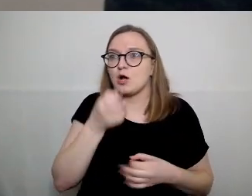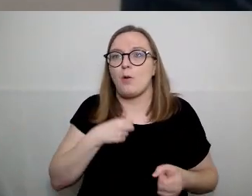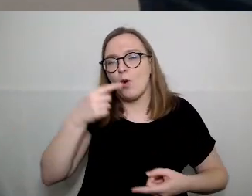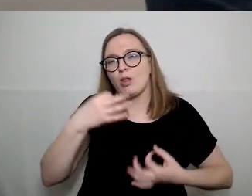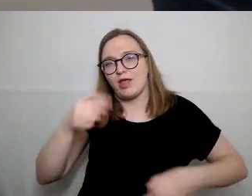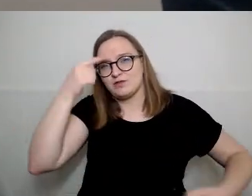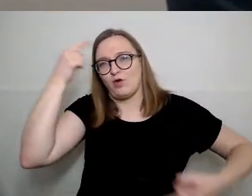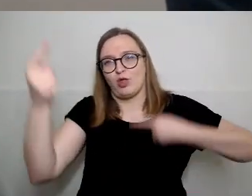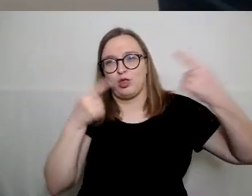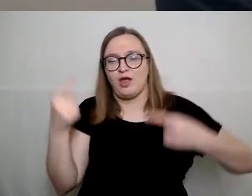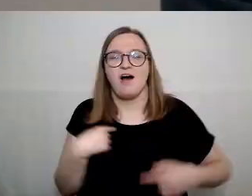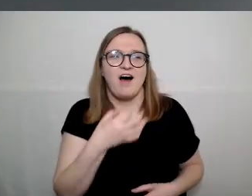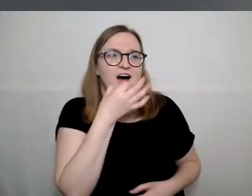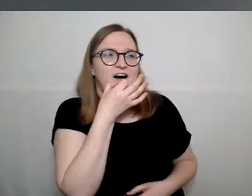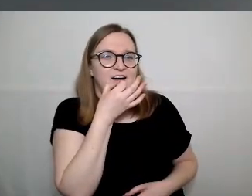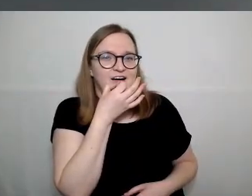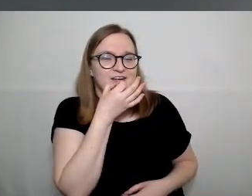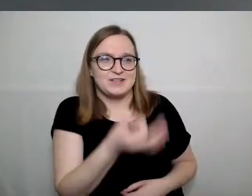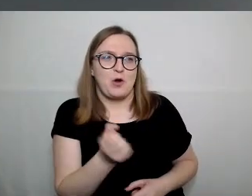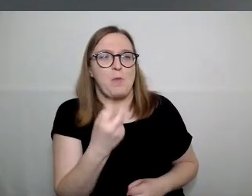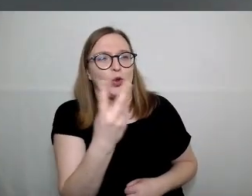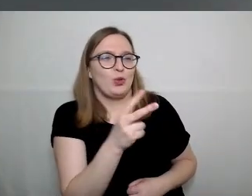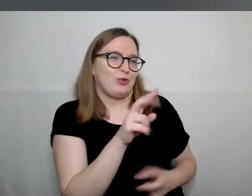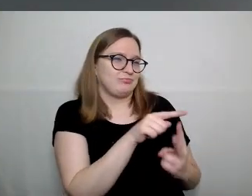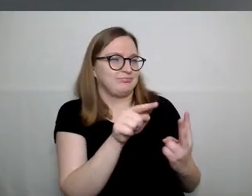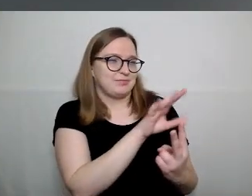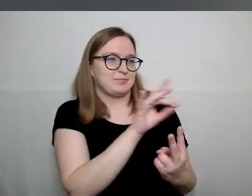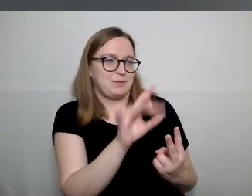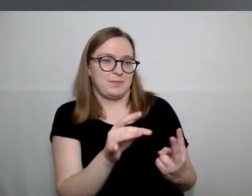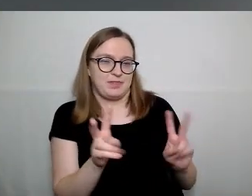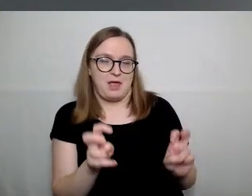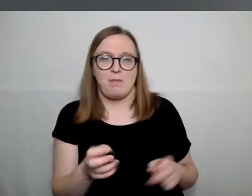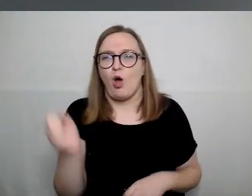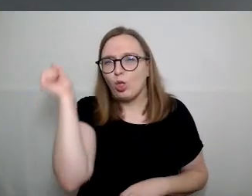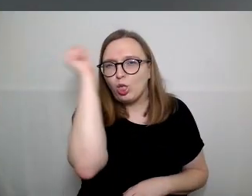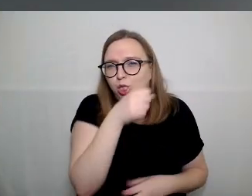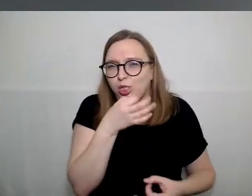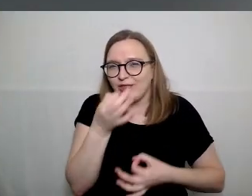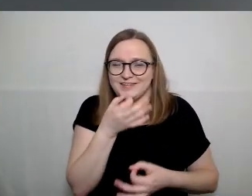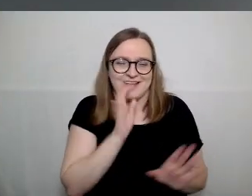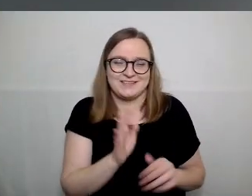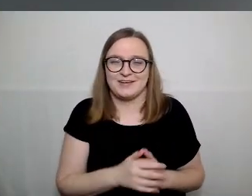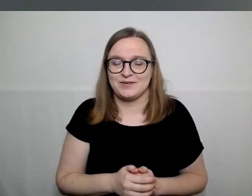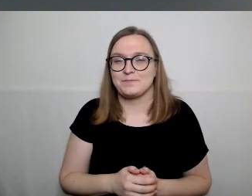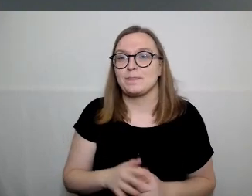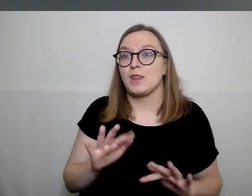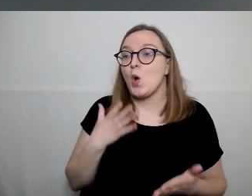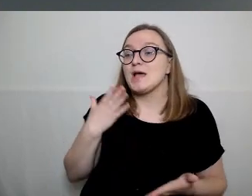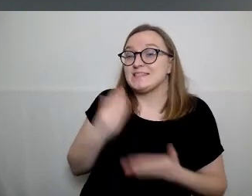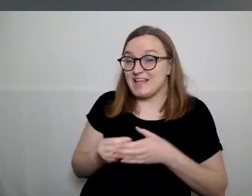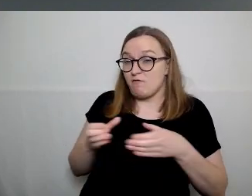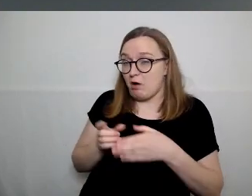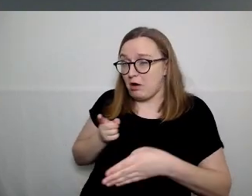įmonę. Nesakiau, tik iš dviejų leidau pasirinkti. Gerai. Geriausiai, jeigu savus kritikuosit, būtų fainiausia, bet turbūt